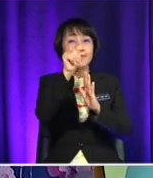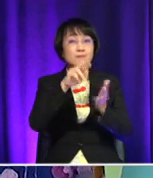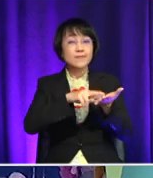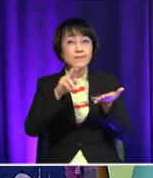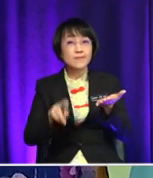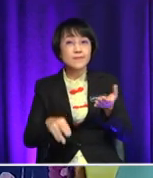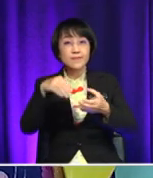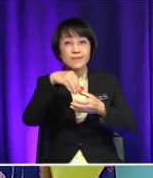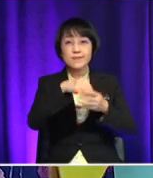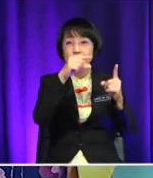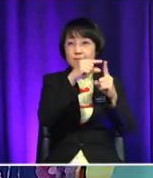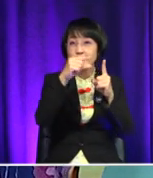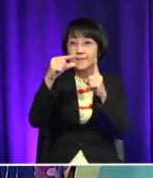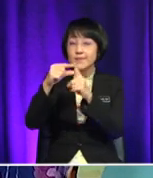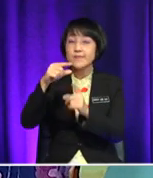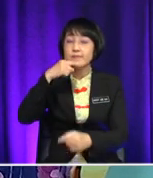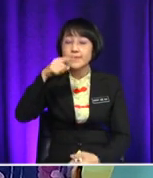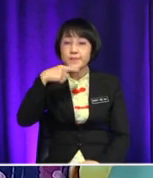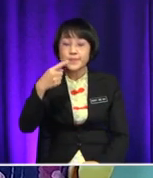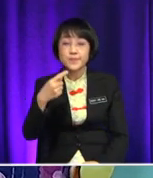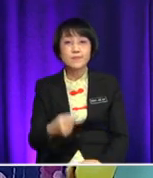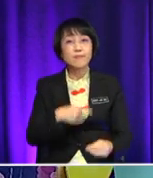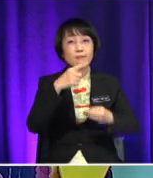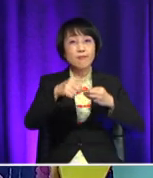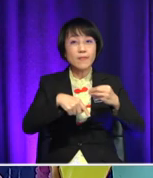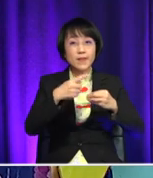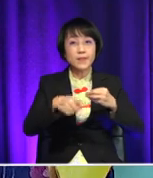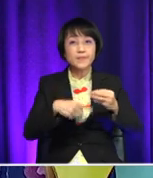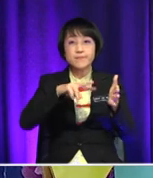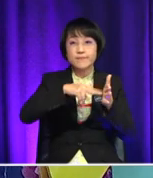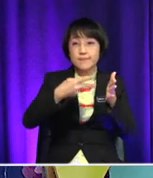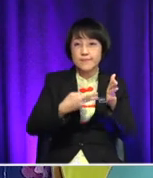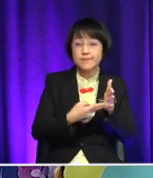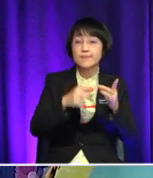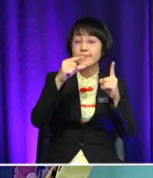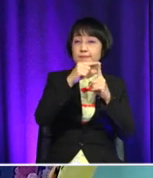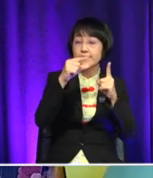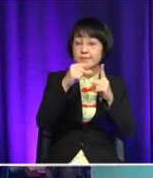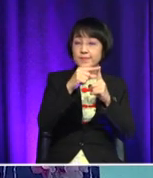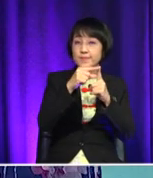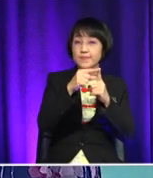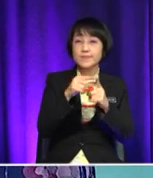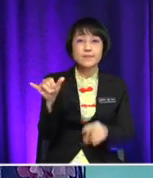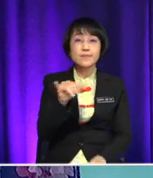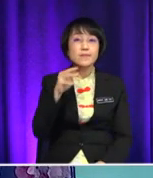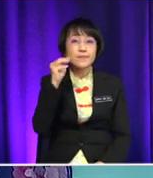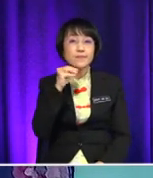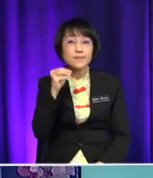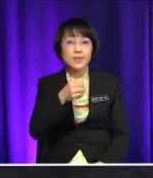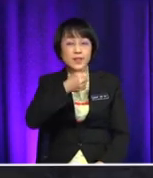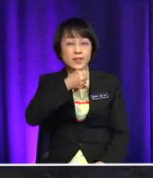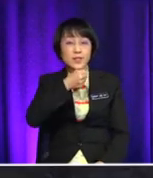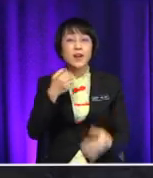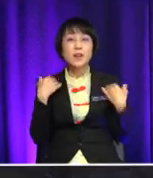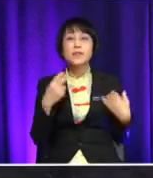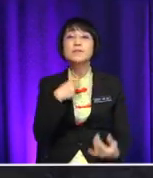perkataan-perkataan yang disebut biasanya ketika kaitkan dengan masuk perkataan Ah kamu juga bila mengacare Aduh intonasi Tinggi